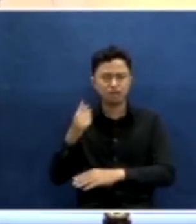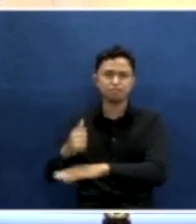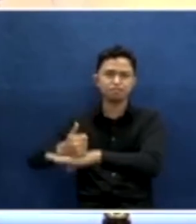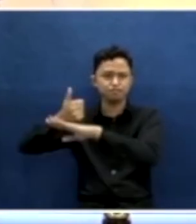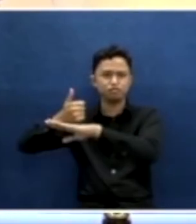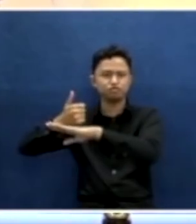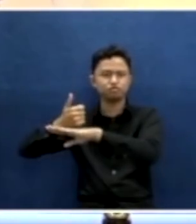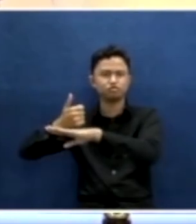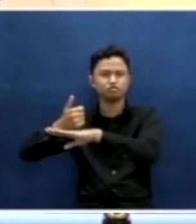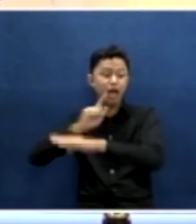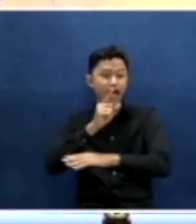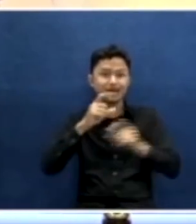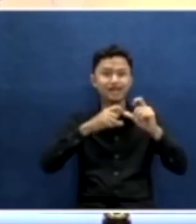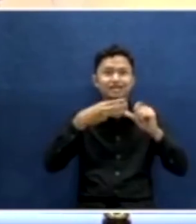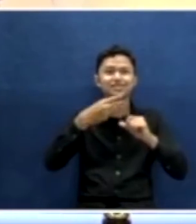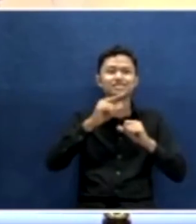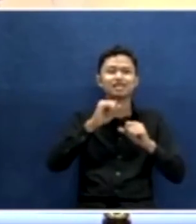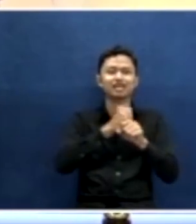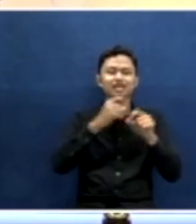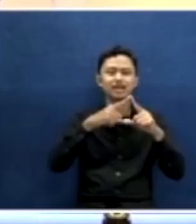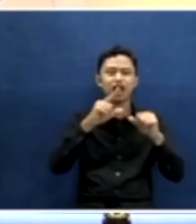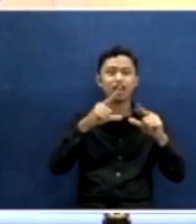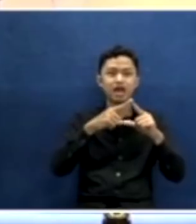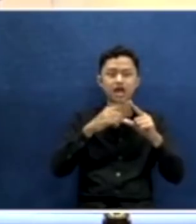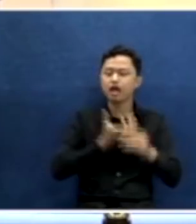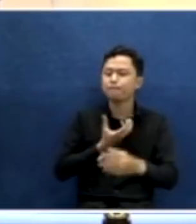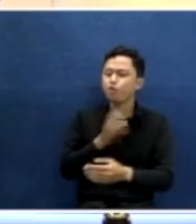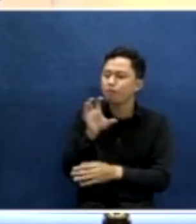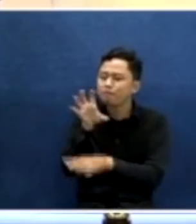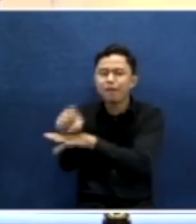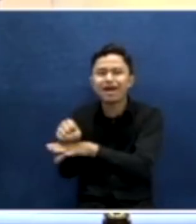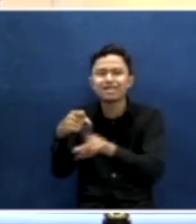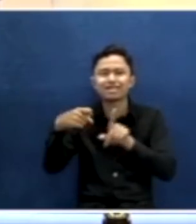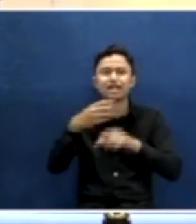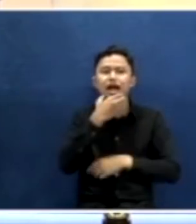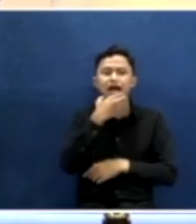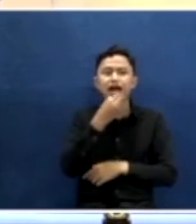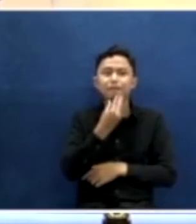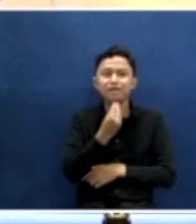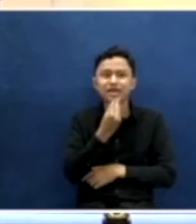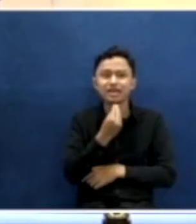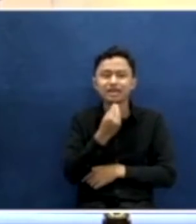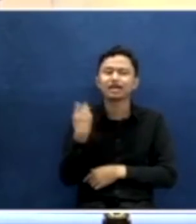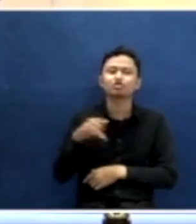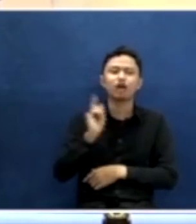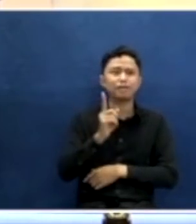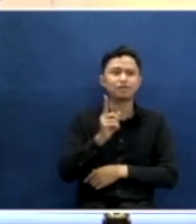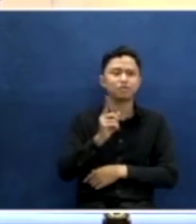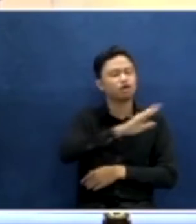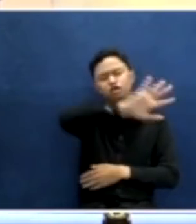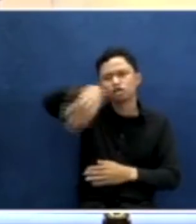sampai Serigala pun tidak lagi mau menerkam kepada kambing Hai karena saking keberkahan itu meliputi